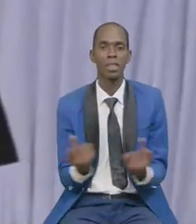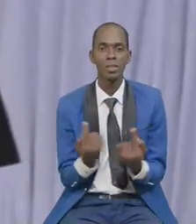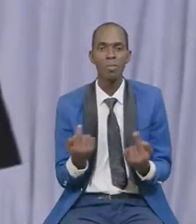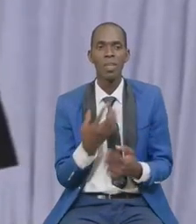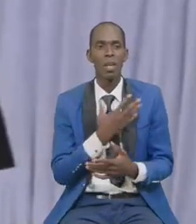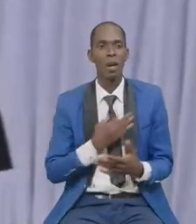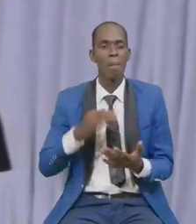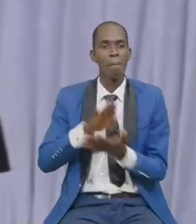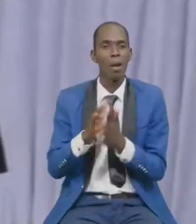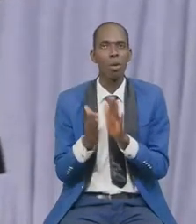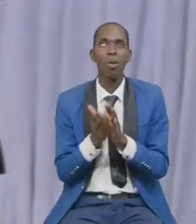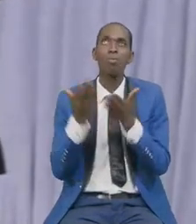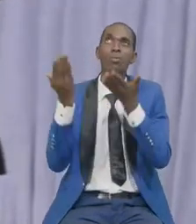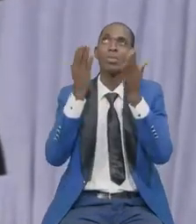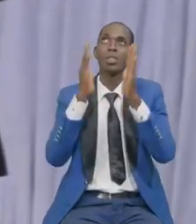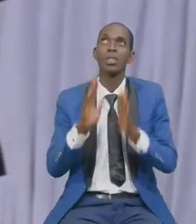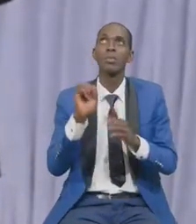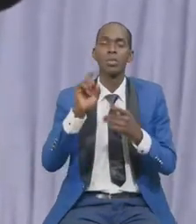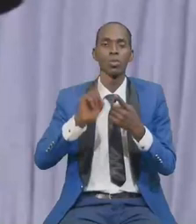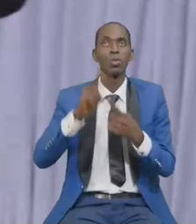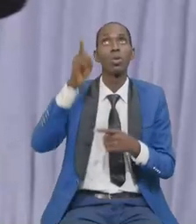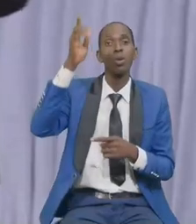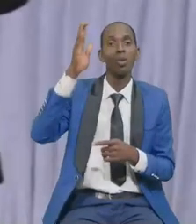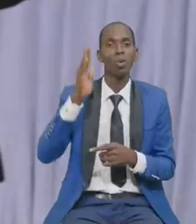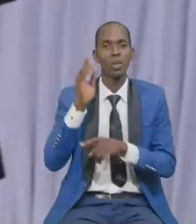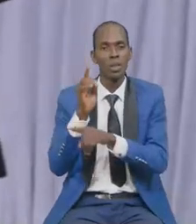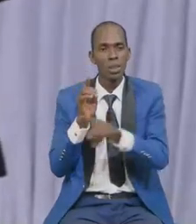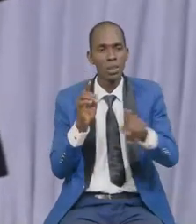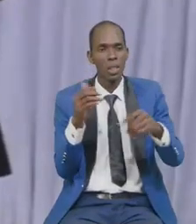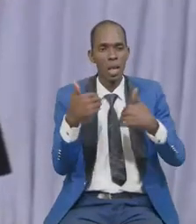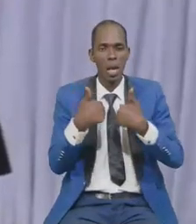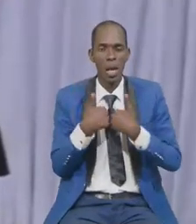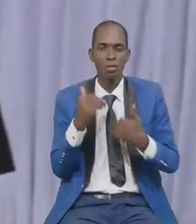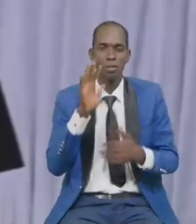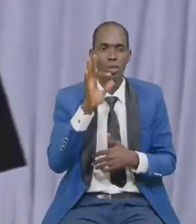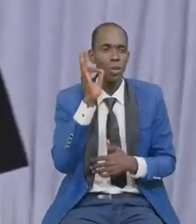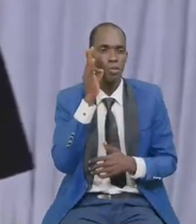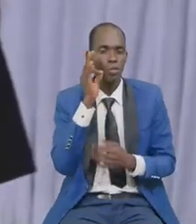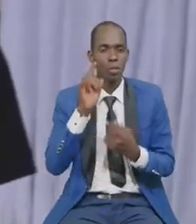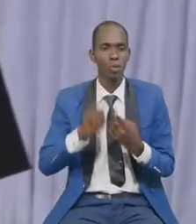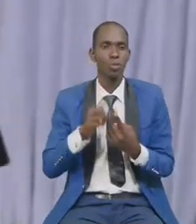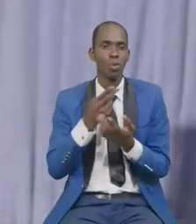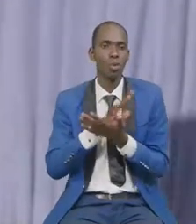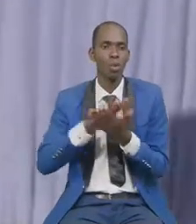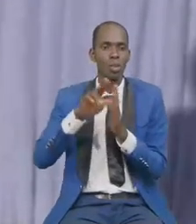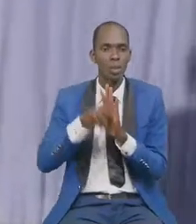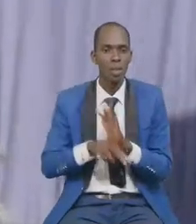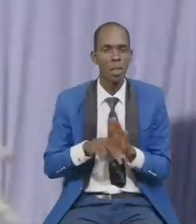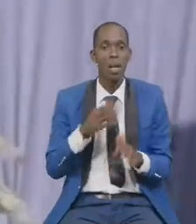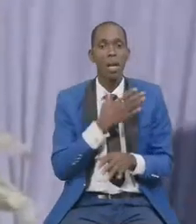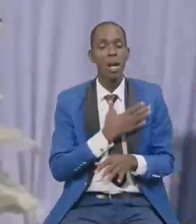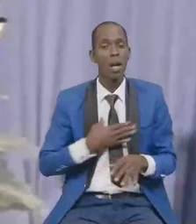vous êtes devenu esclave de Dieu. Vous avez pour fruit la sainteté et pour